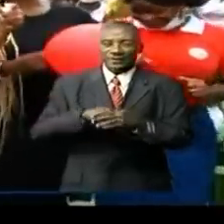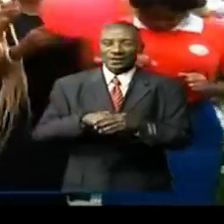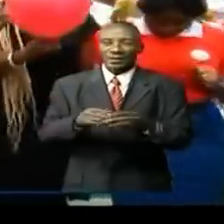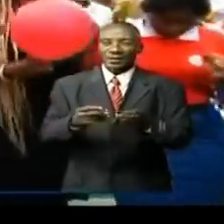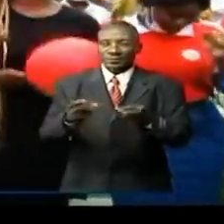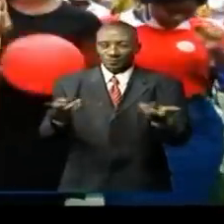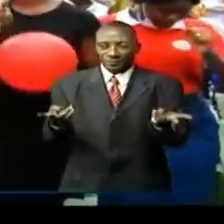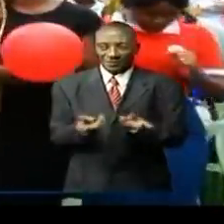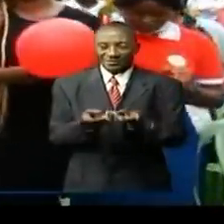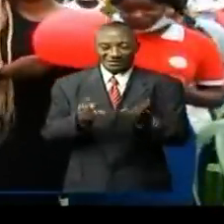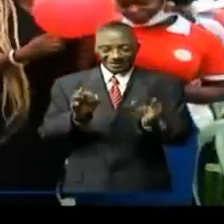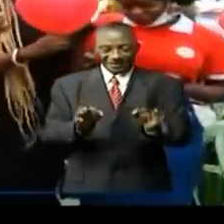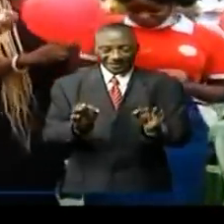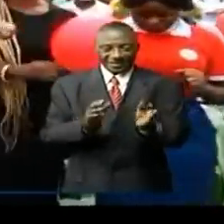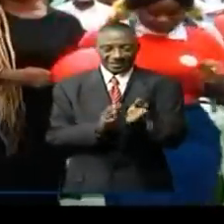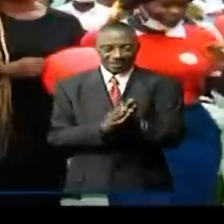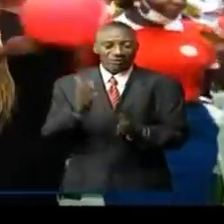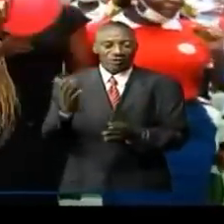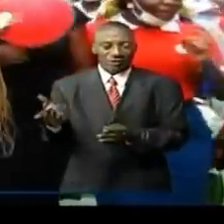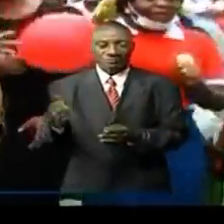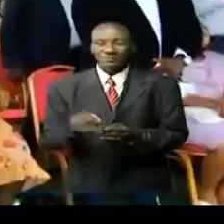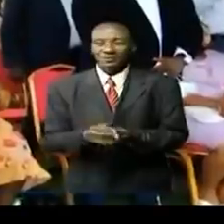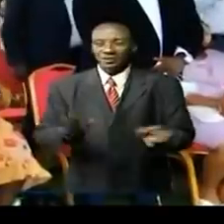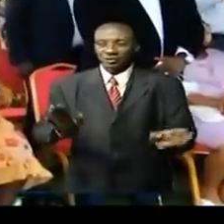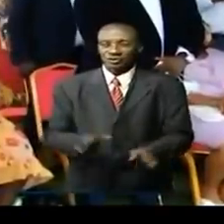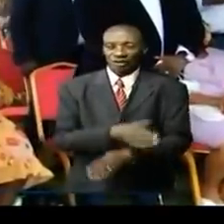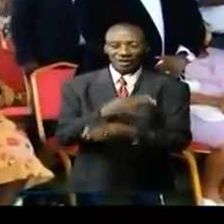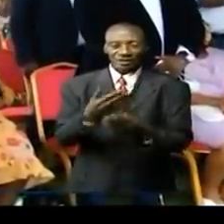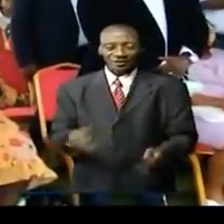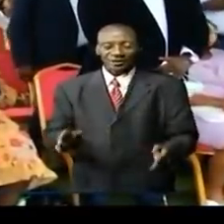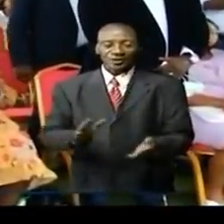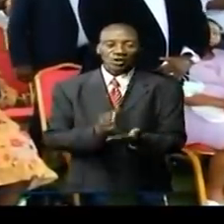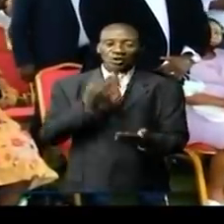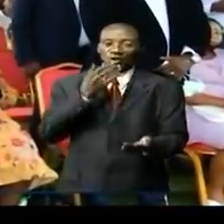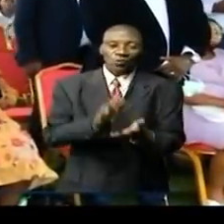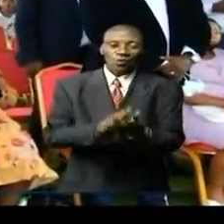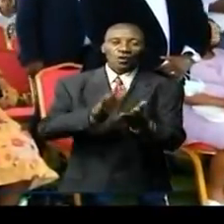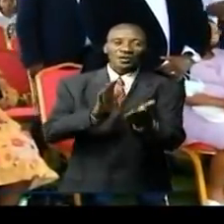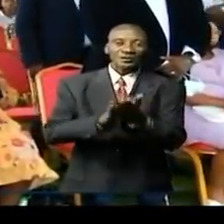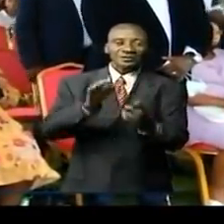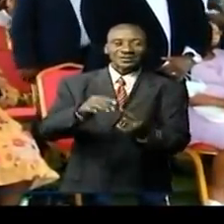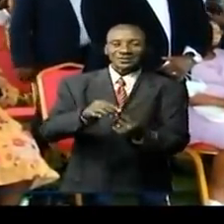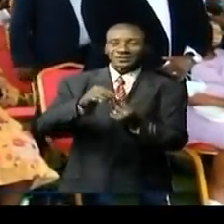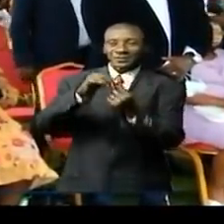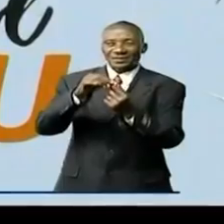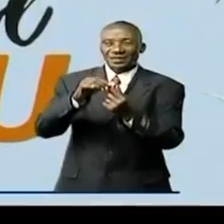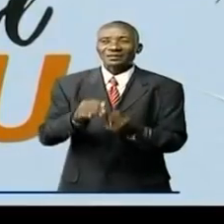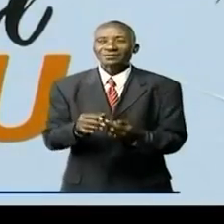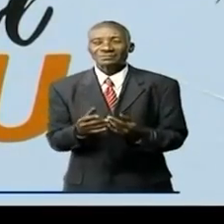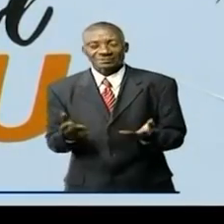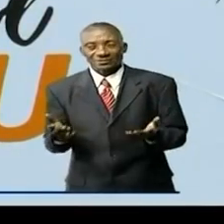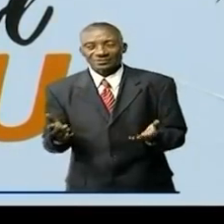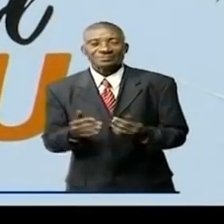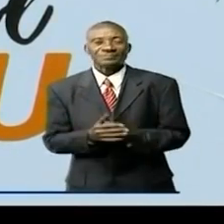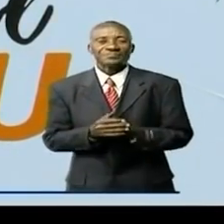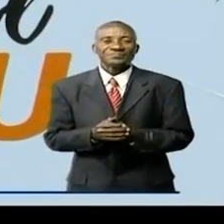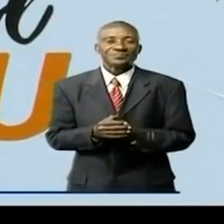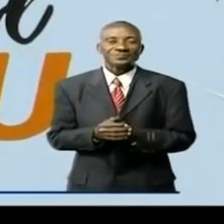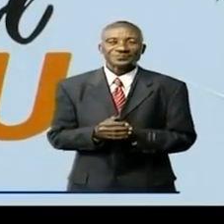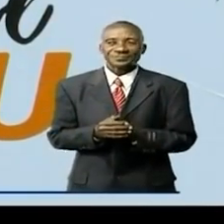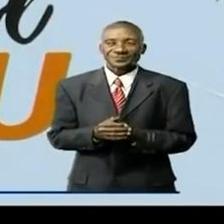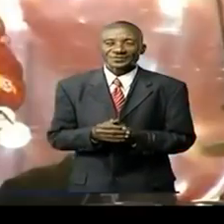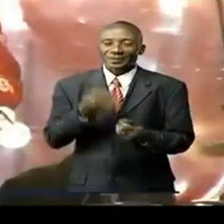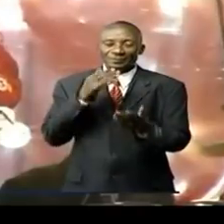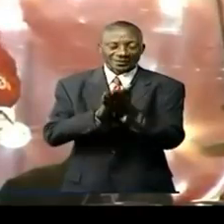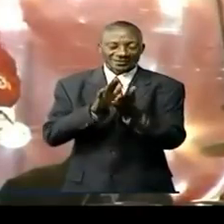Club. Danse, louange et offrande spéciale étaient au menu pour dire en cette fin d'année 2021 « Accent Timongo,